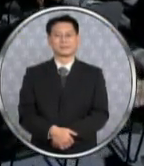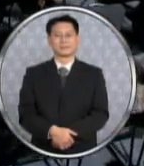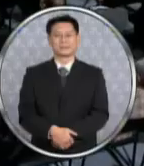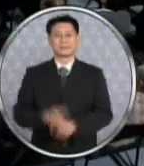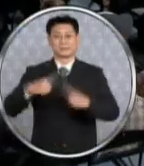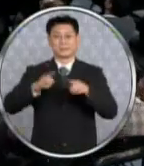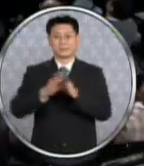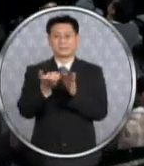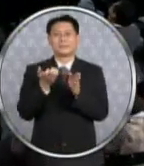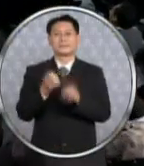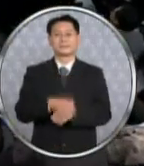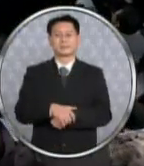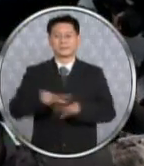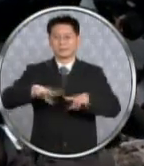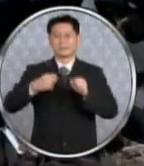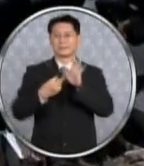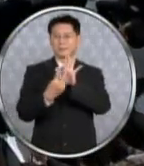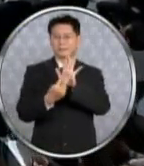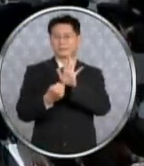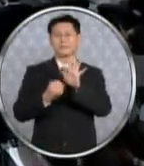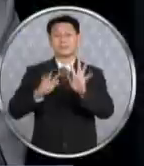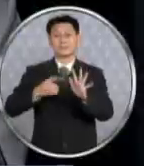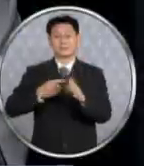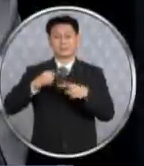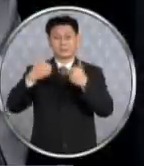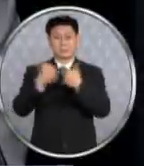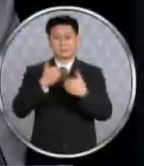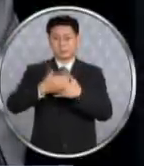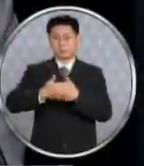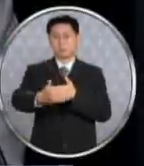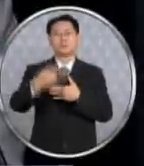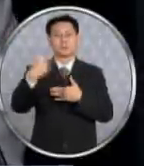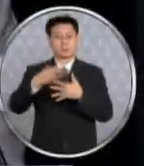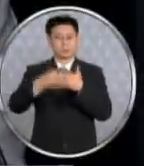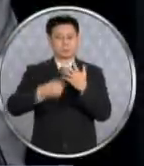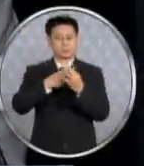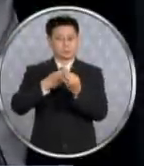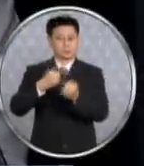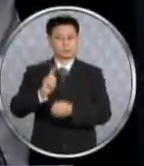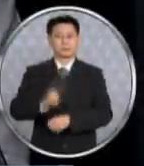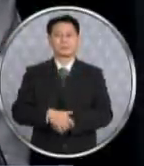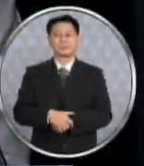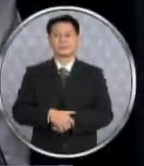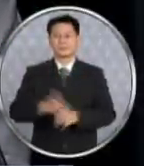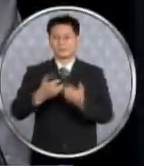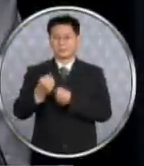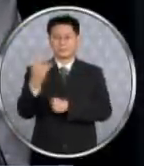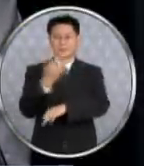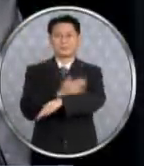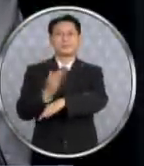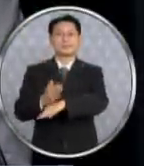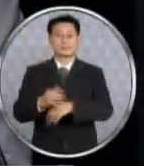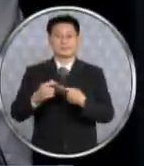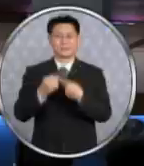在辩论正式开始之前，首先向各位说明今天辩论会进行的流程和规则。这个辩论会共分为四个阶